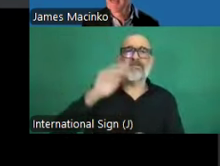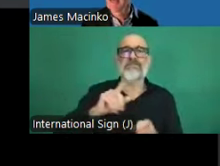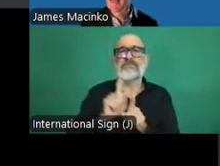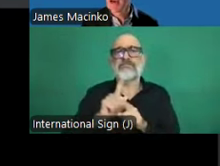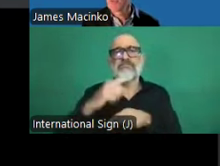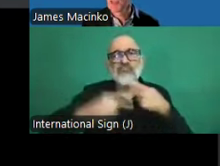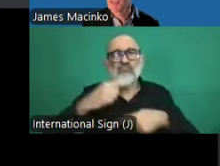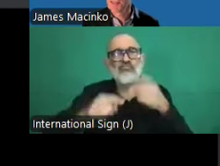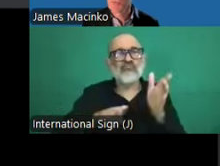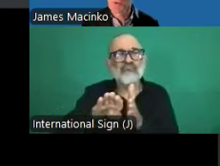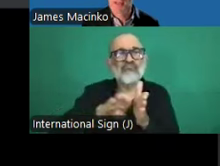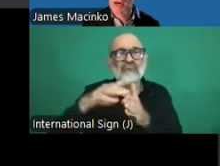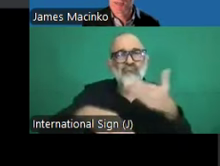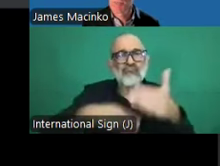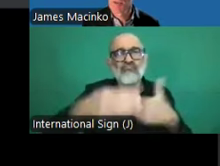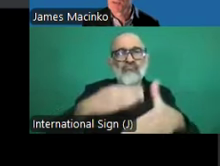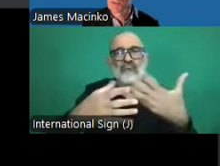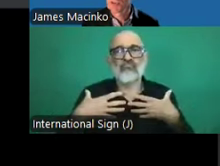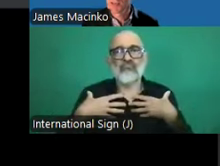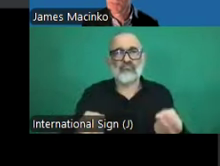Il doit être aussi